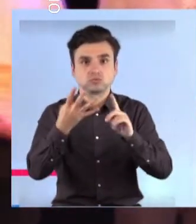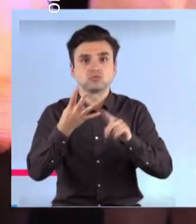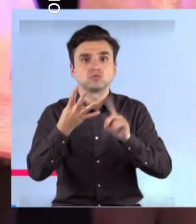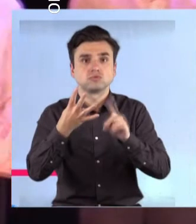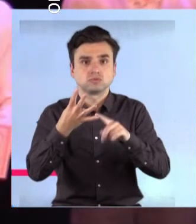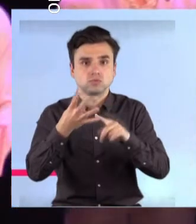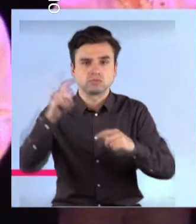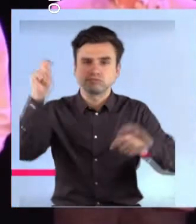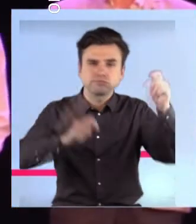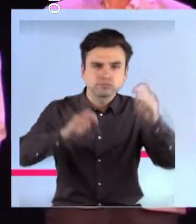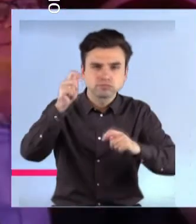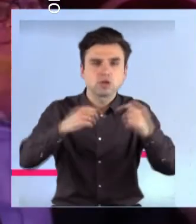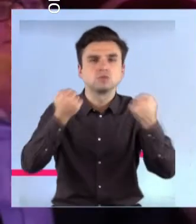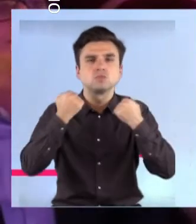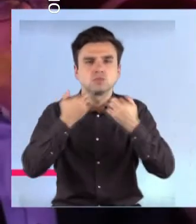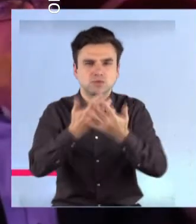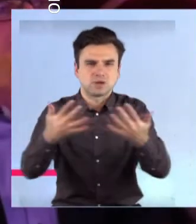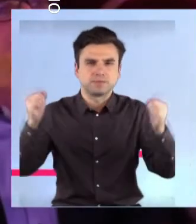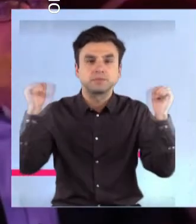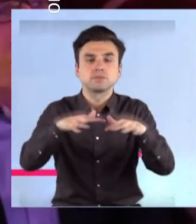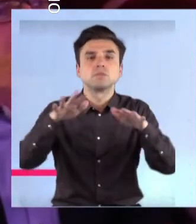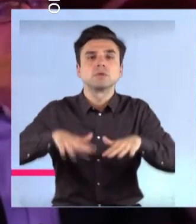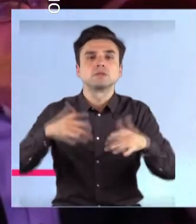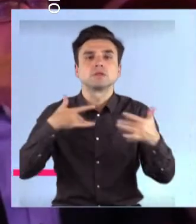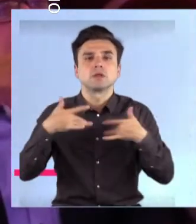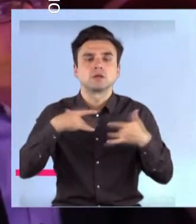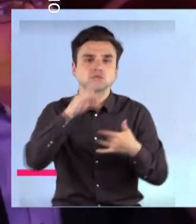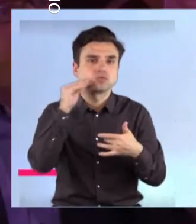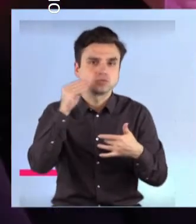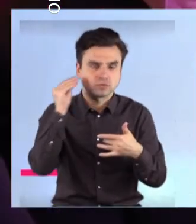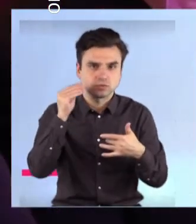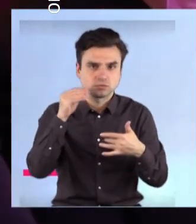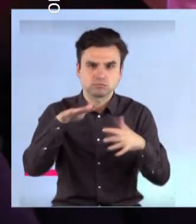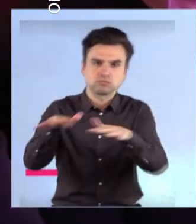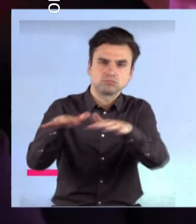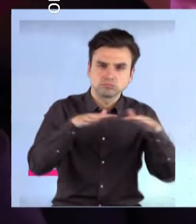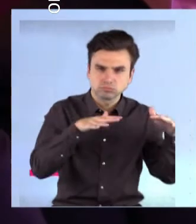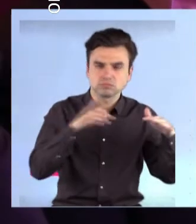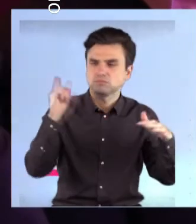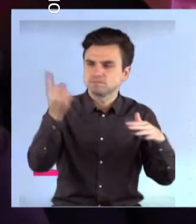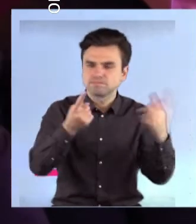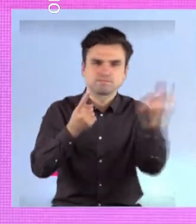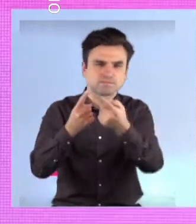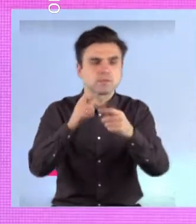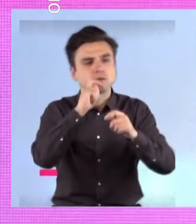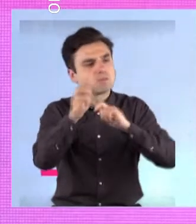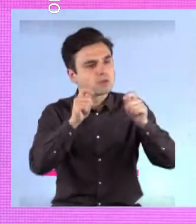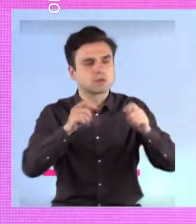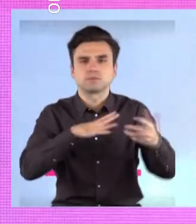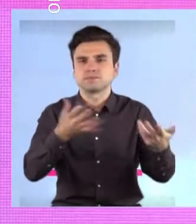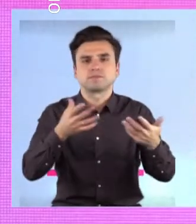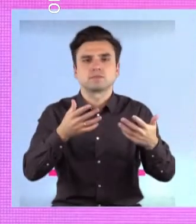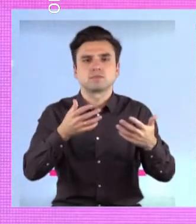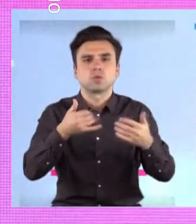дипломи, стипендії, а також заохочувальні призи. В залі були присутні представники практично всіх спортивних секцій міста.